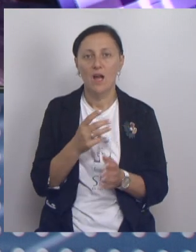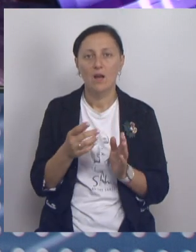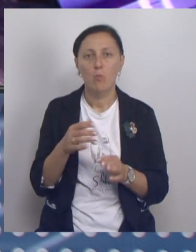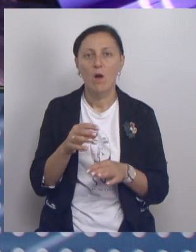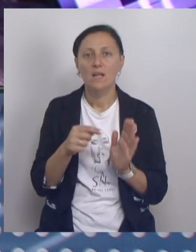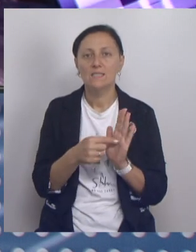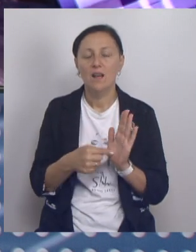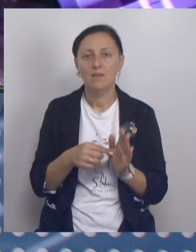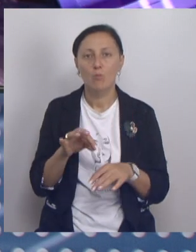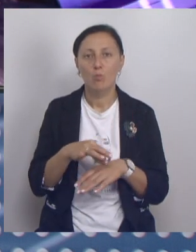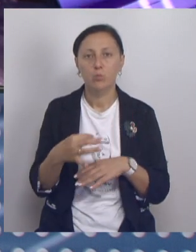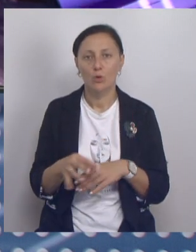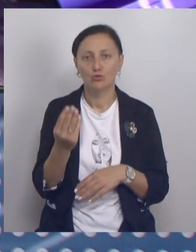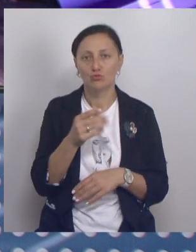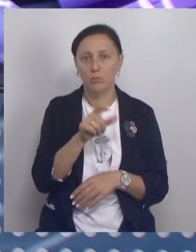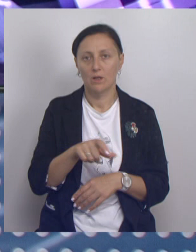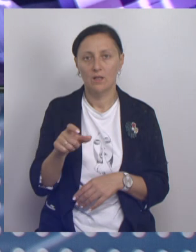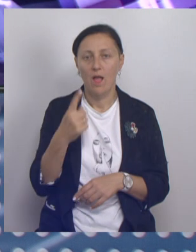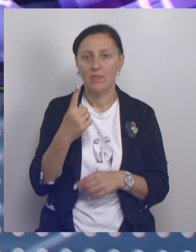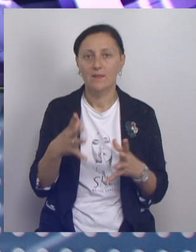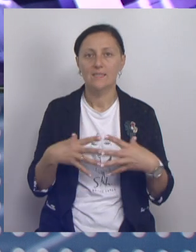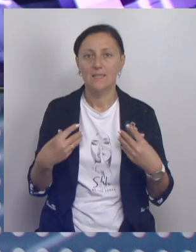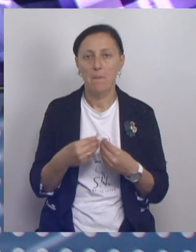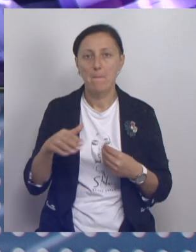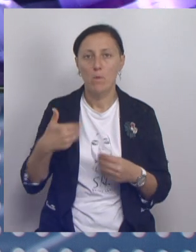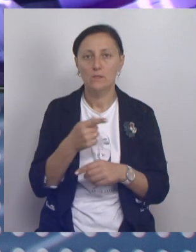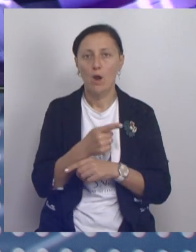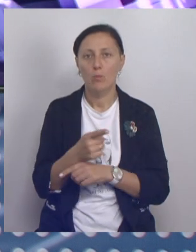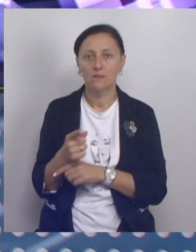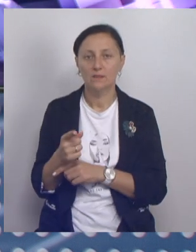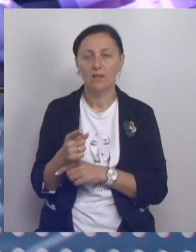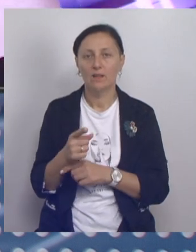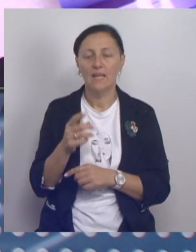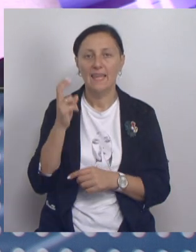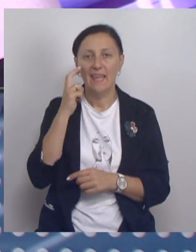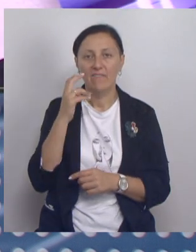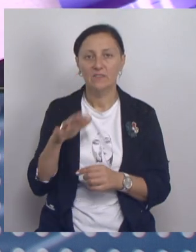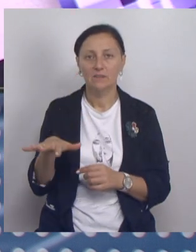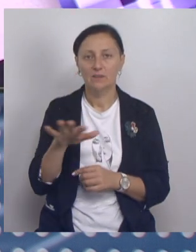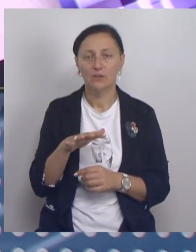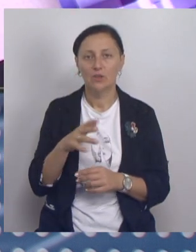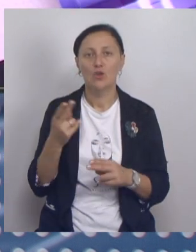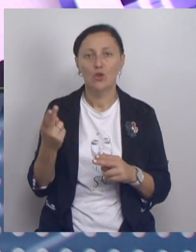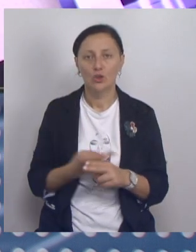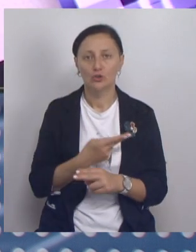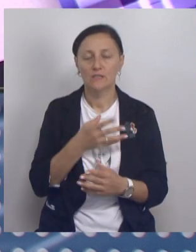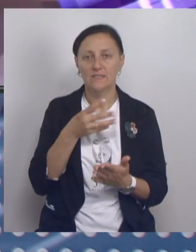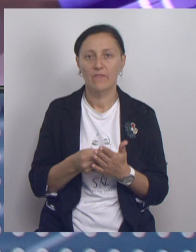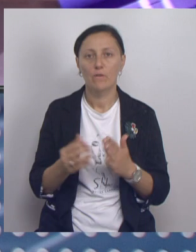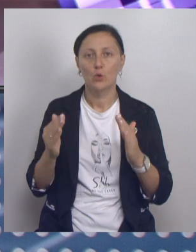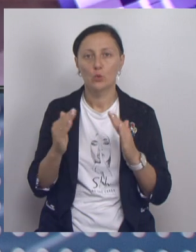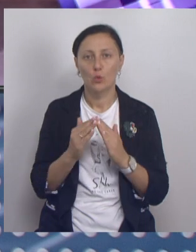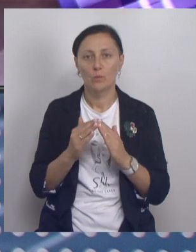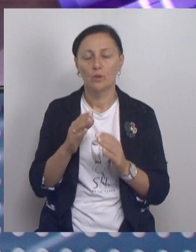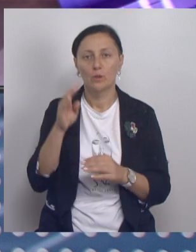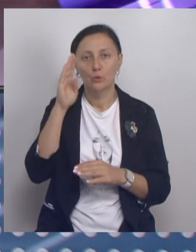шебекинцев, переживших страшное. Одна из семей, которая после обстрела со стороны формирования киевского режима лишилась собственного дома,